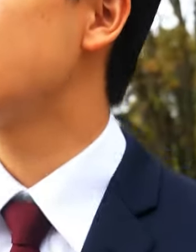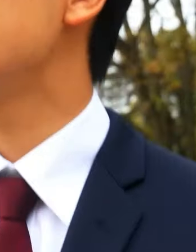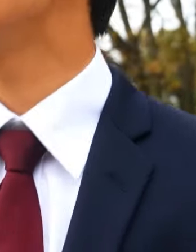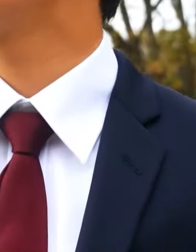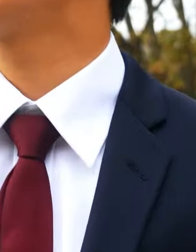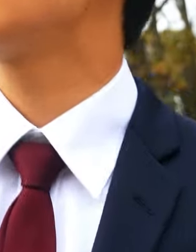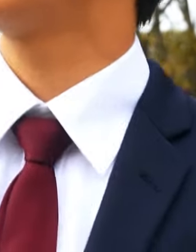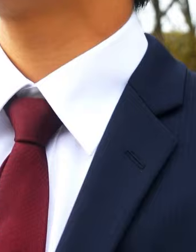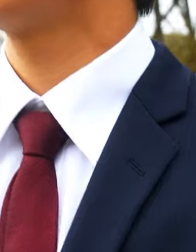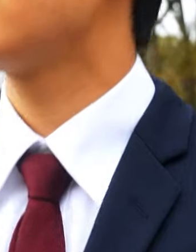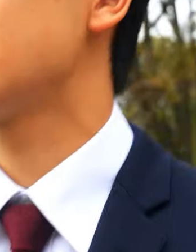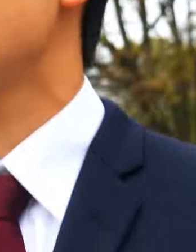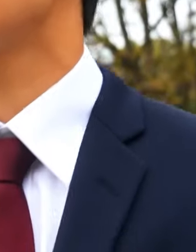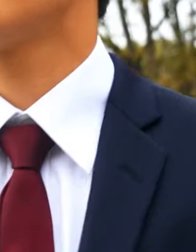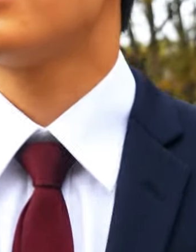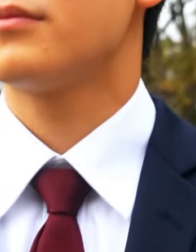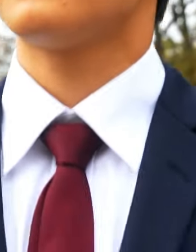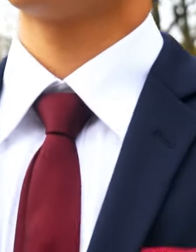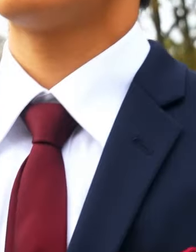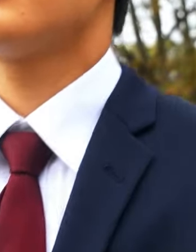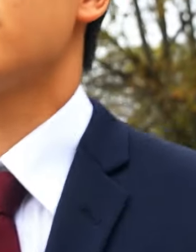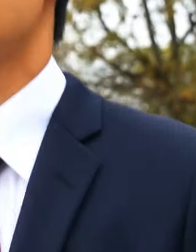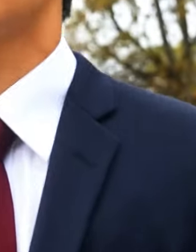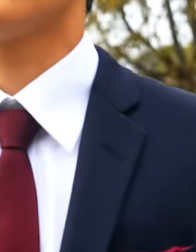鈴木福の耳より広島。